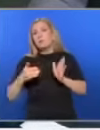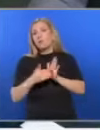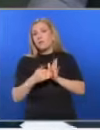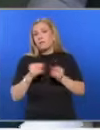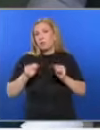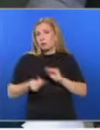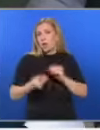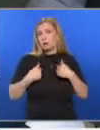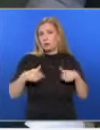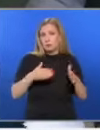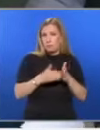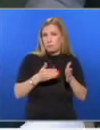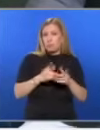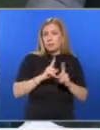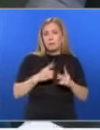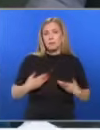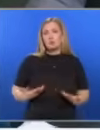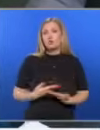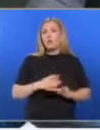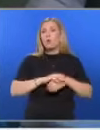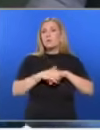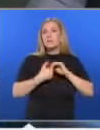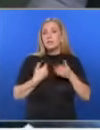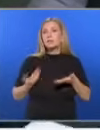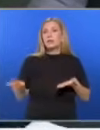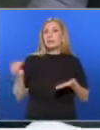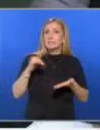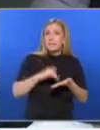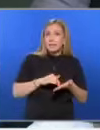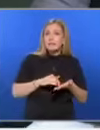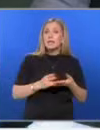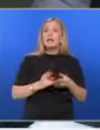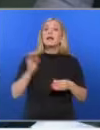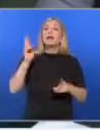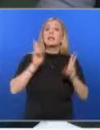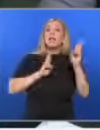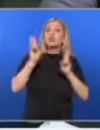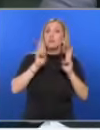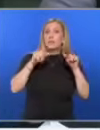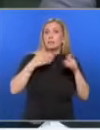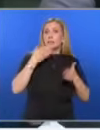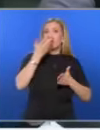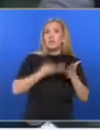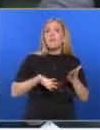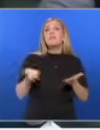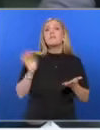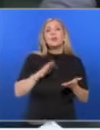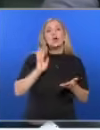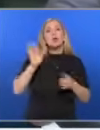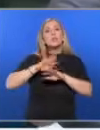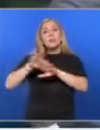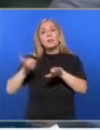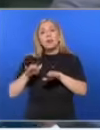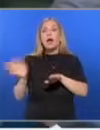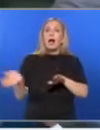против корупцията, не ви трябват оправдания. Излезте, гласувайте декларацията и вместо да ходите на море,